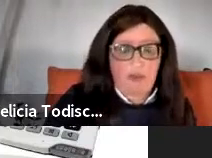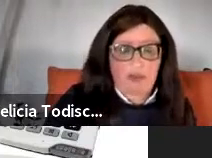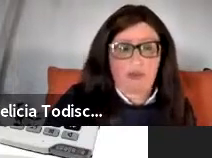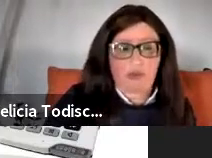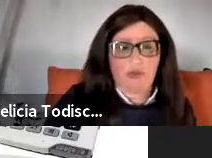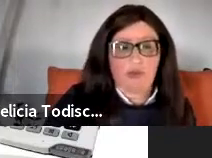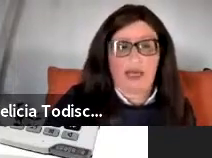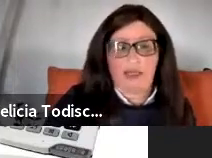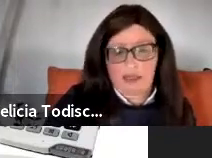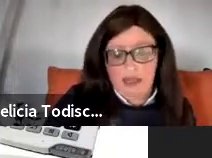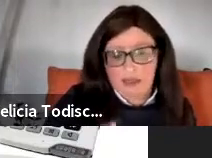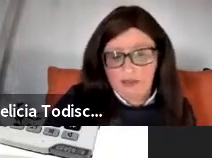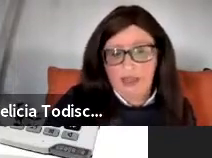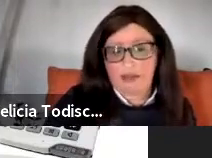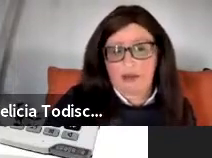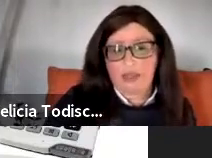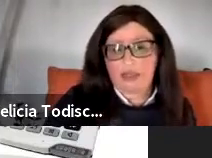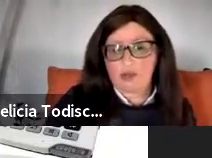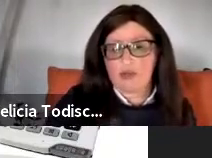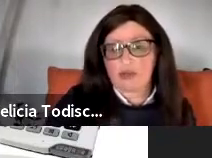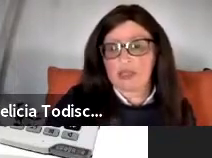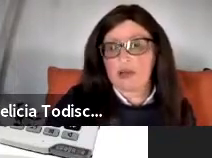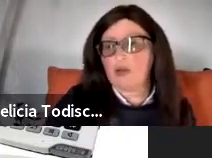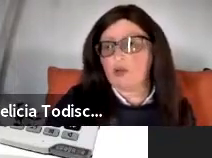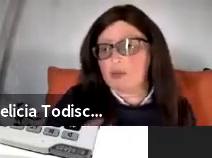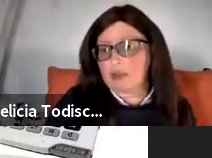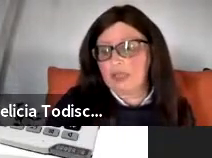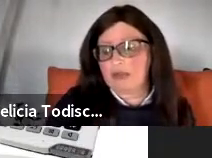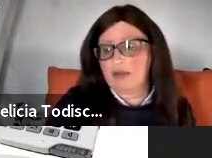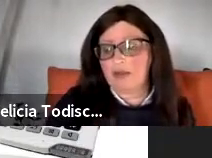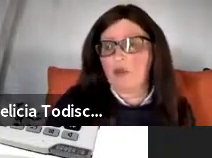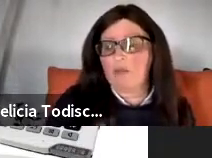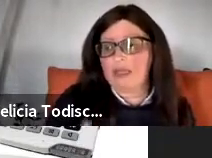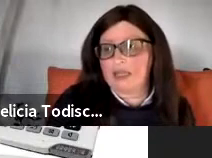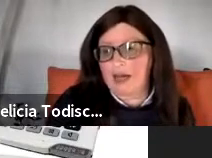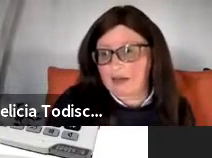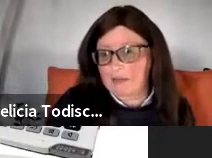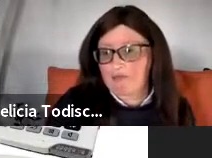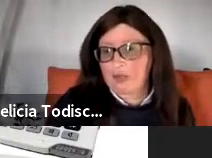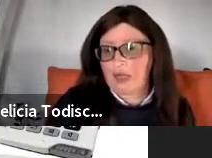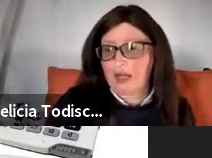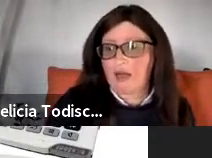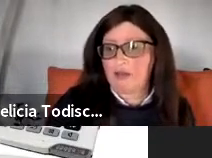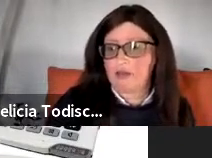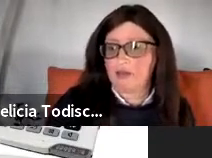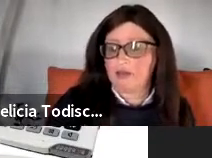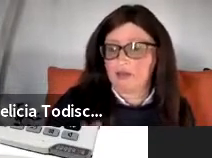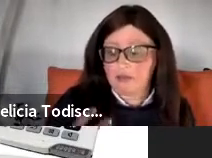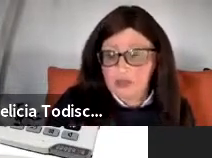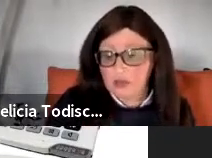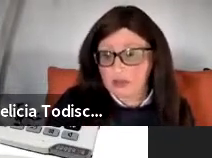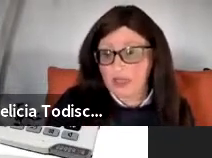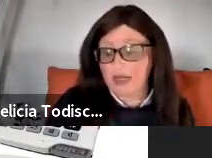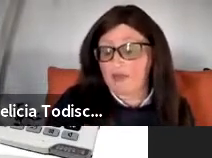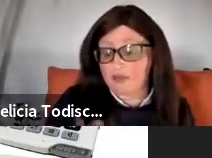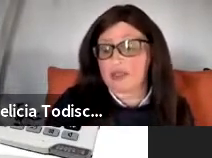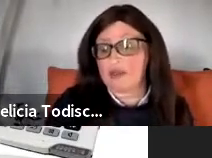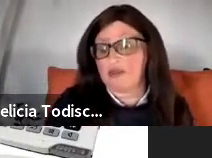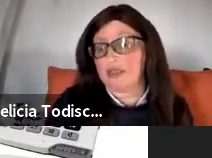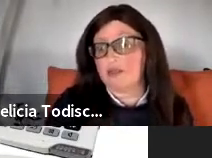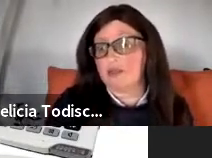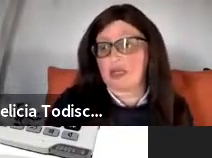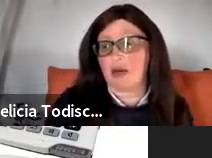di noi, per fortuna, e diventa una risorsa quando mi permette di completare la visione,